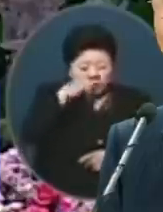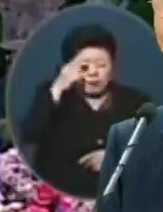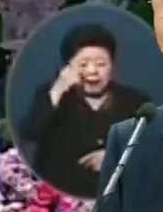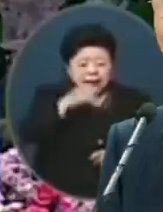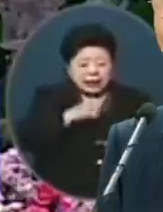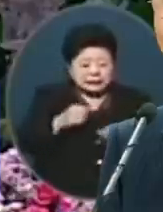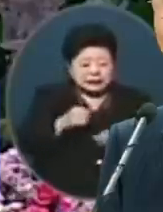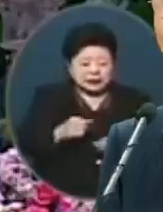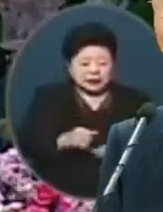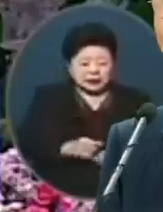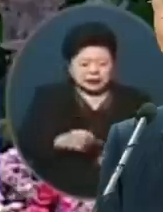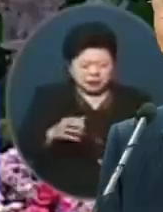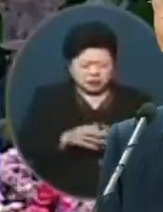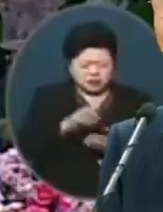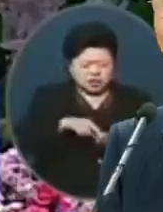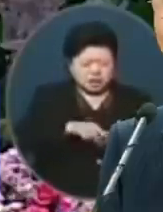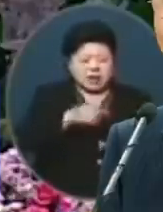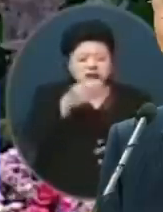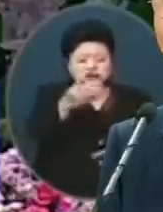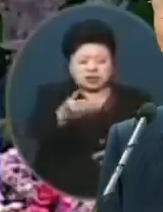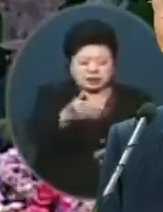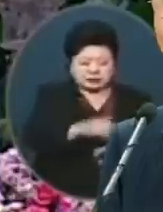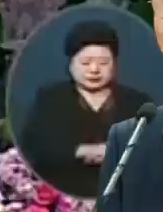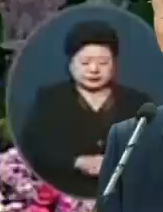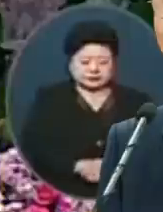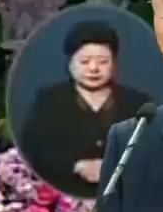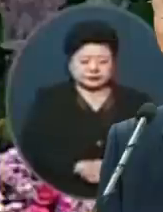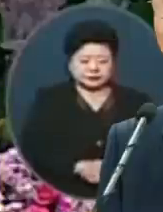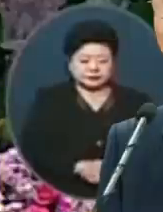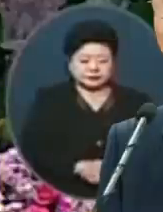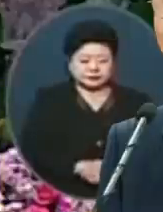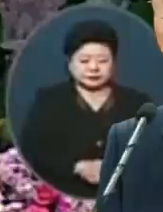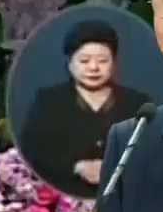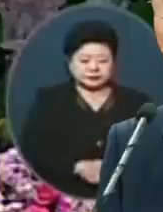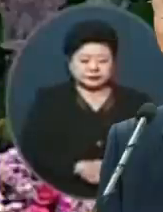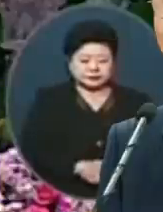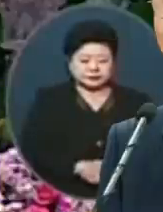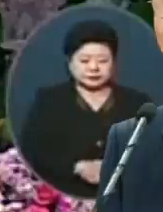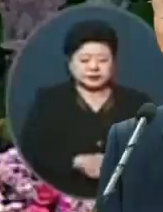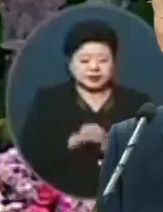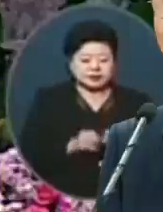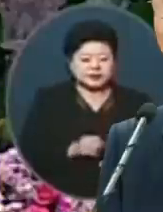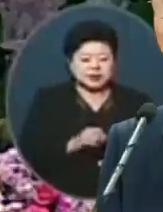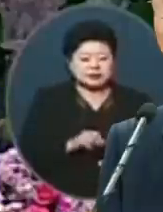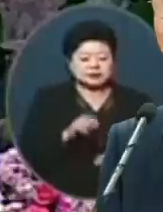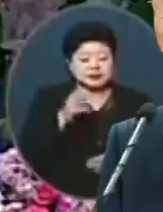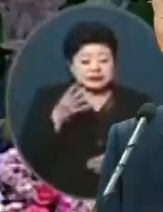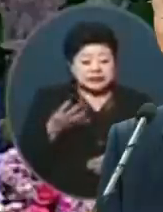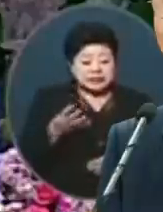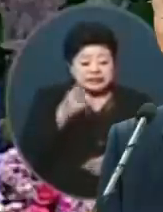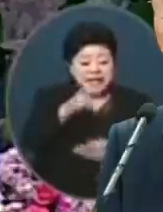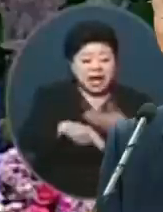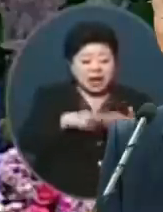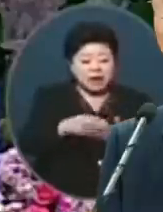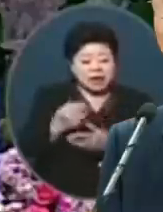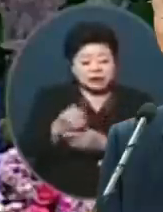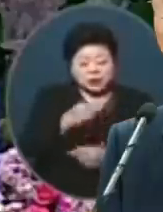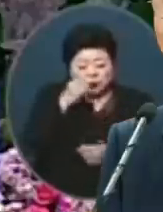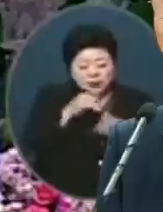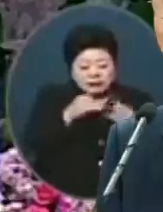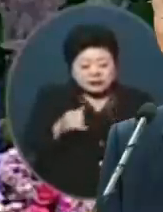교만하게 행하는 자에게 엄중히 갚으시리라. 시편 40편 4절에 야훼를 의지하고 교만한